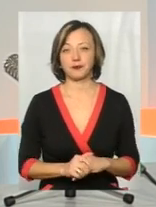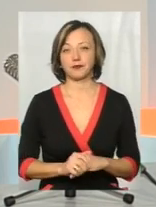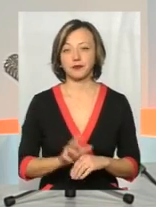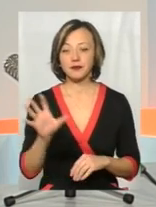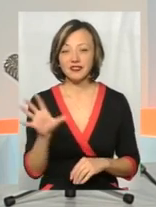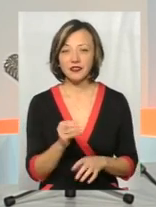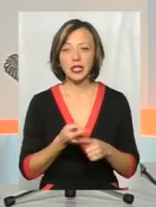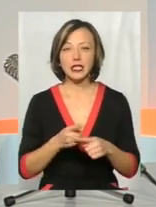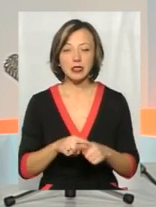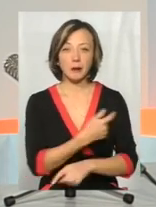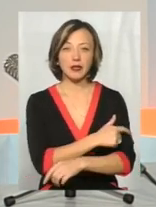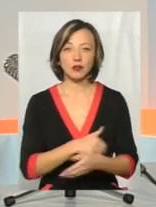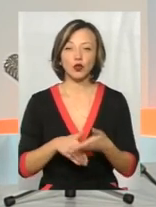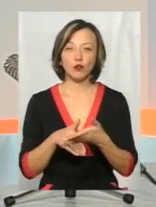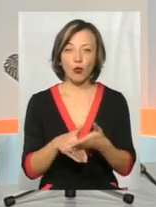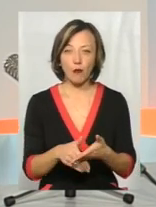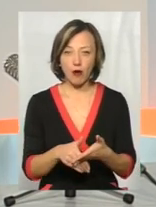ця медична допомога,